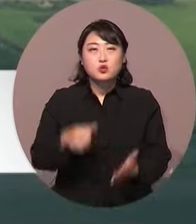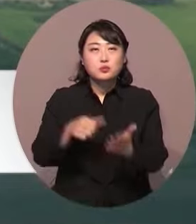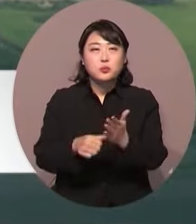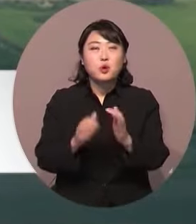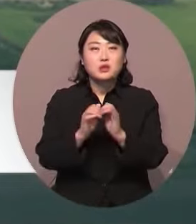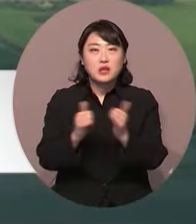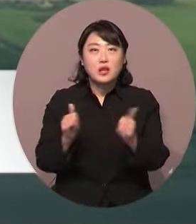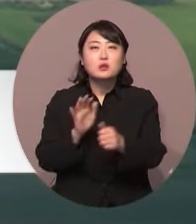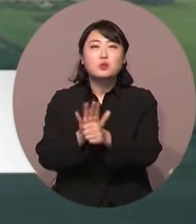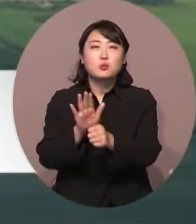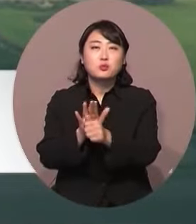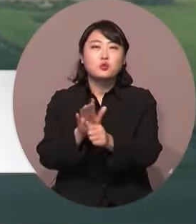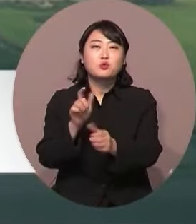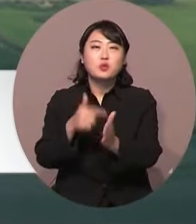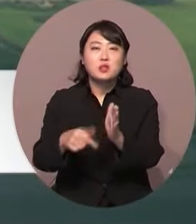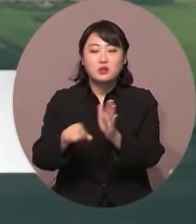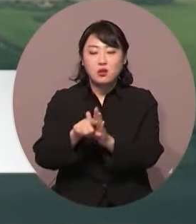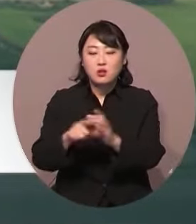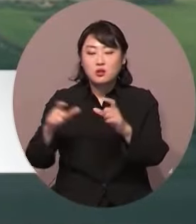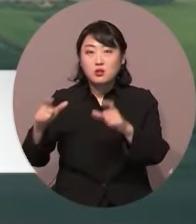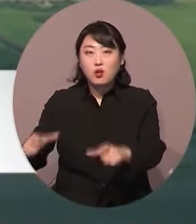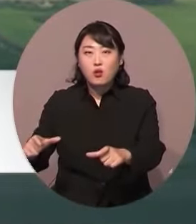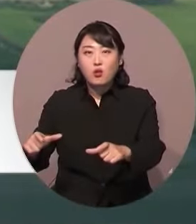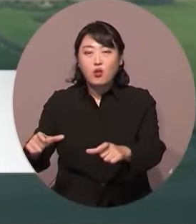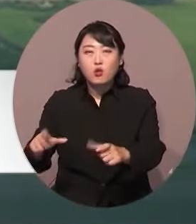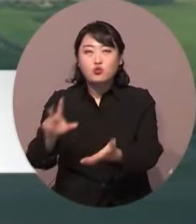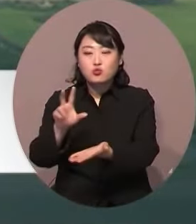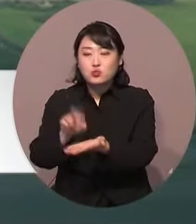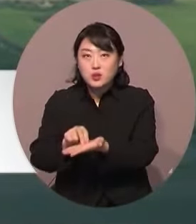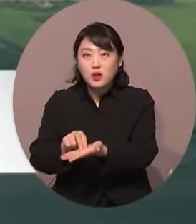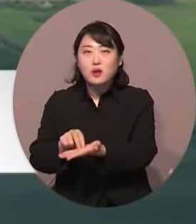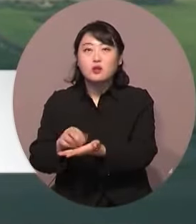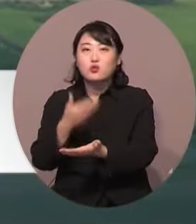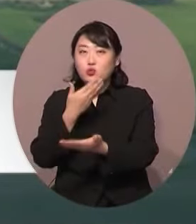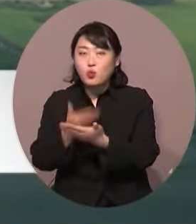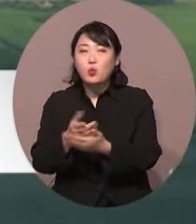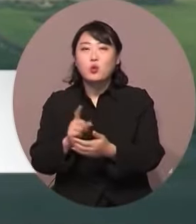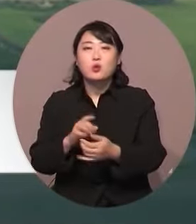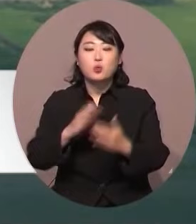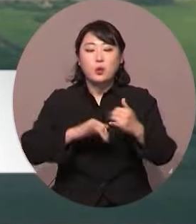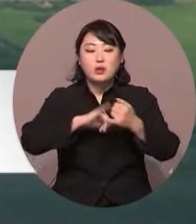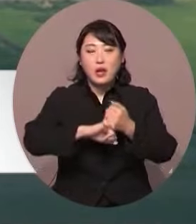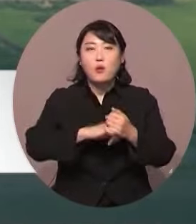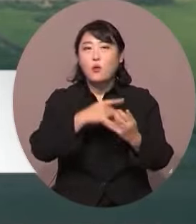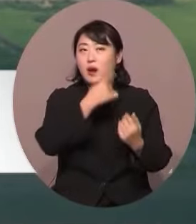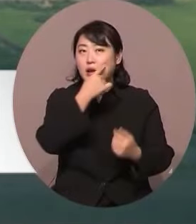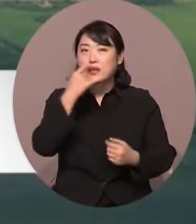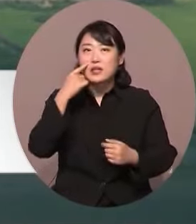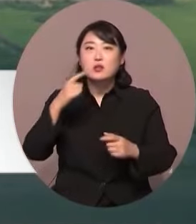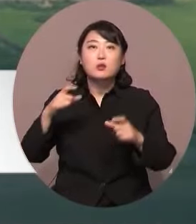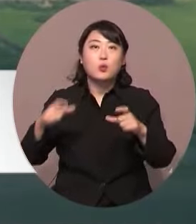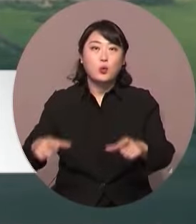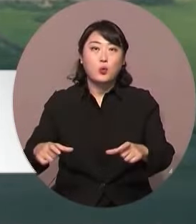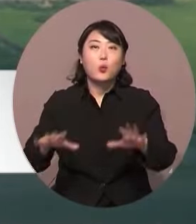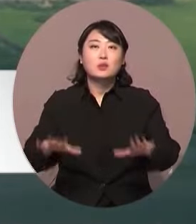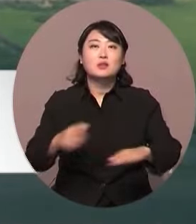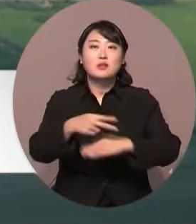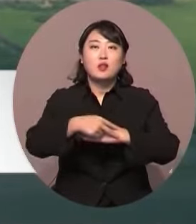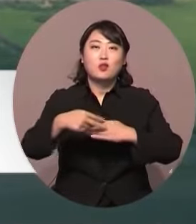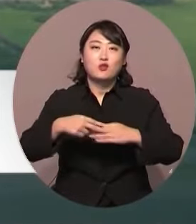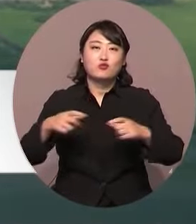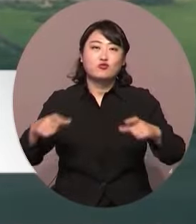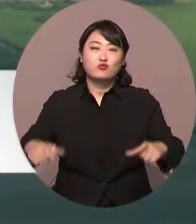유권자들의 선택을 돕기 위해 선거구별 이슈와 후보들의 공약을 들여다보는 시간. 오늘은 대전의 대표 원도시민